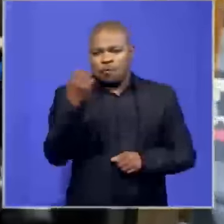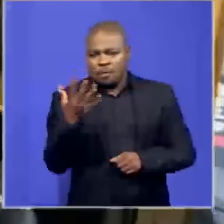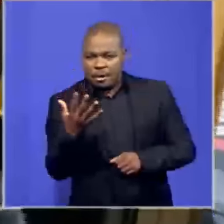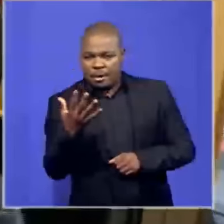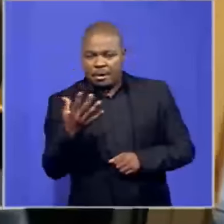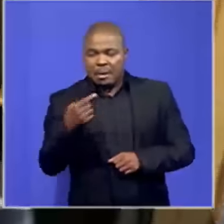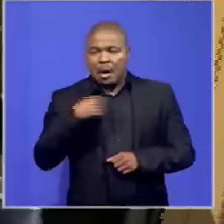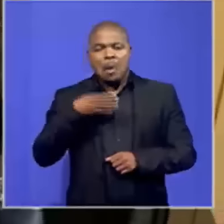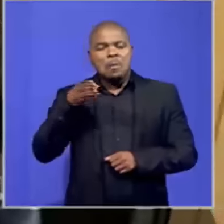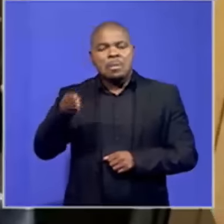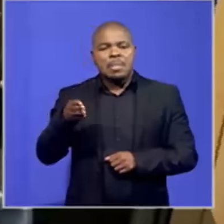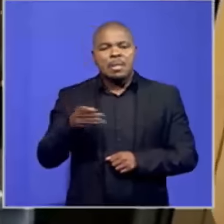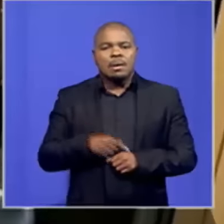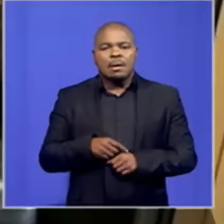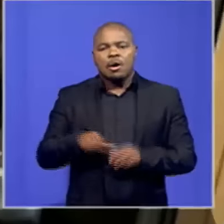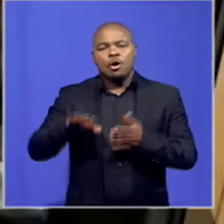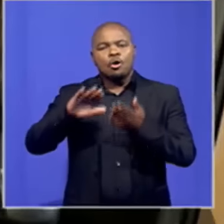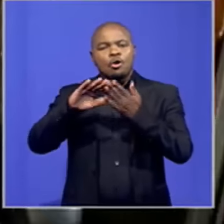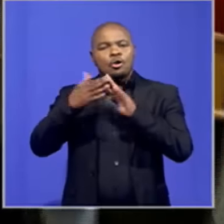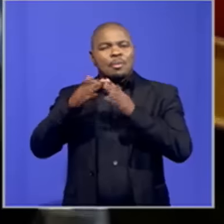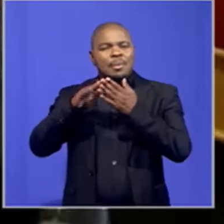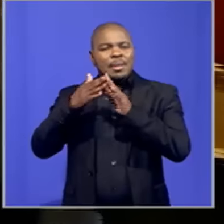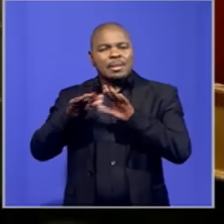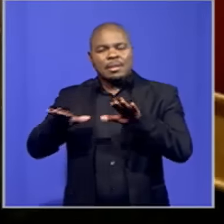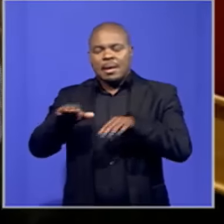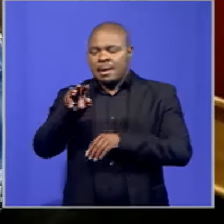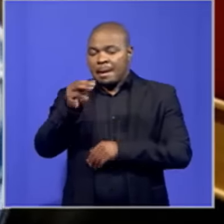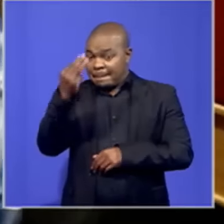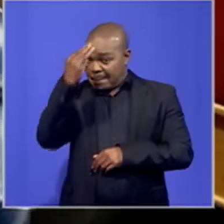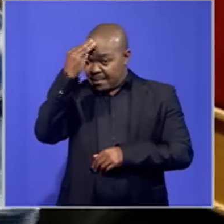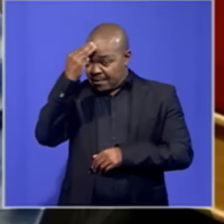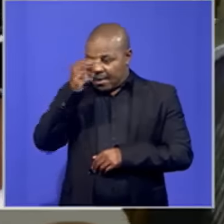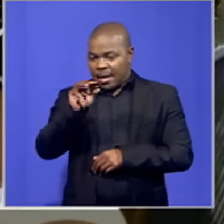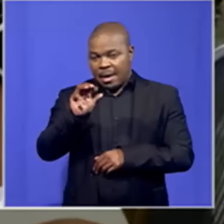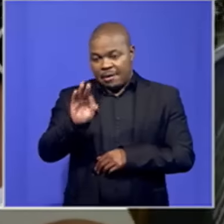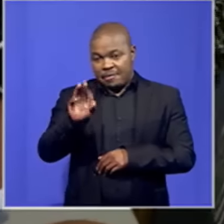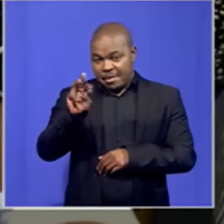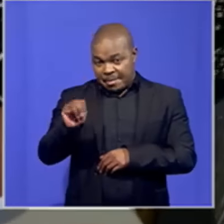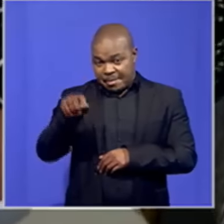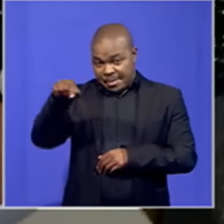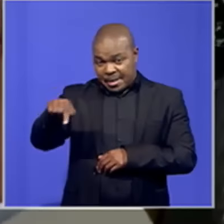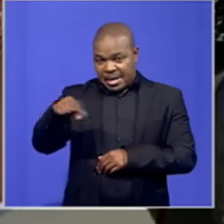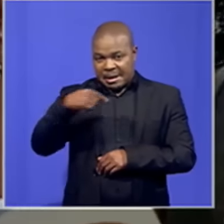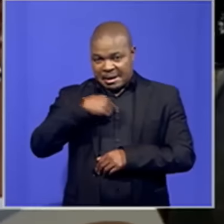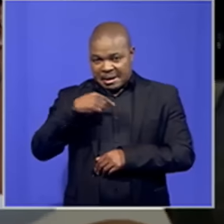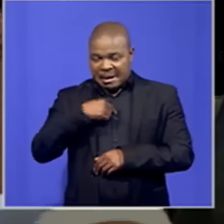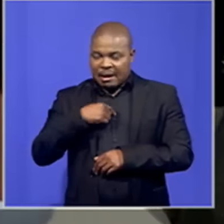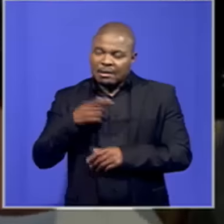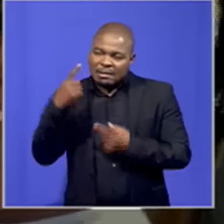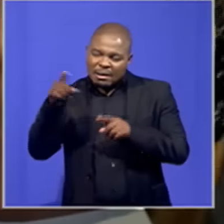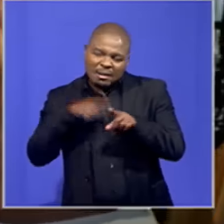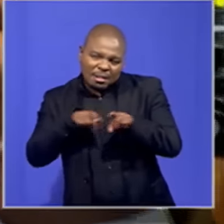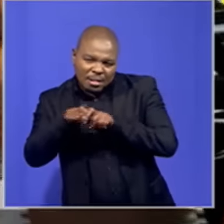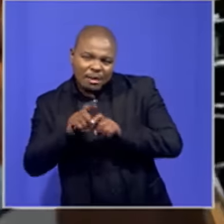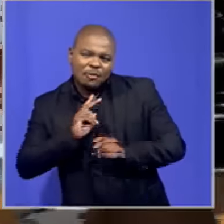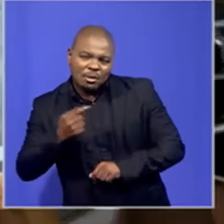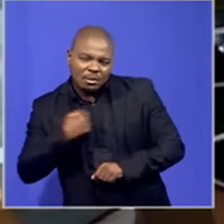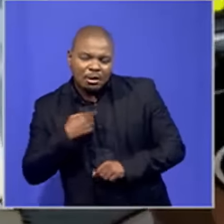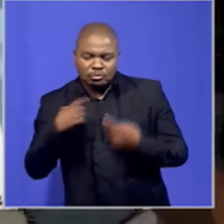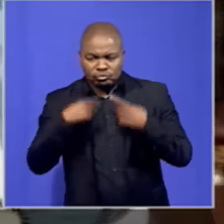2005 ke le ko radiong ya loago e ne le Mafikeng FM ka nako eo ke le ditekong tsa mantswe go gorogeng